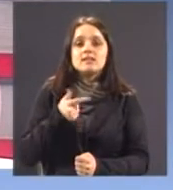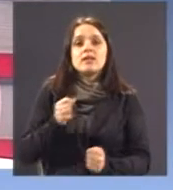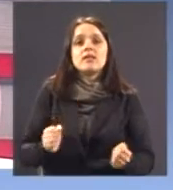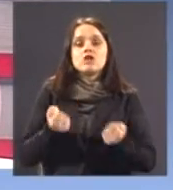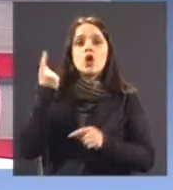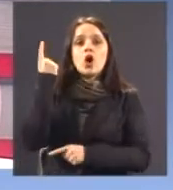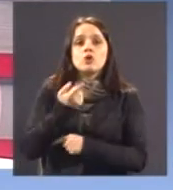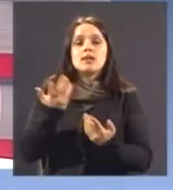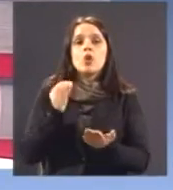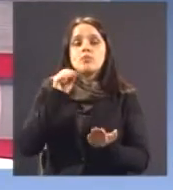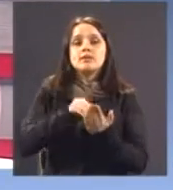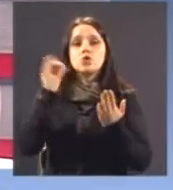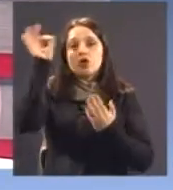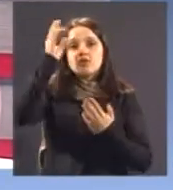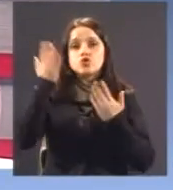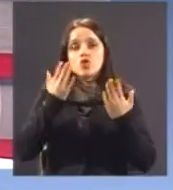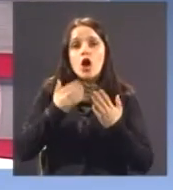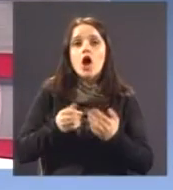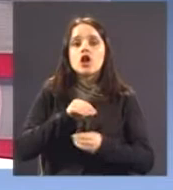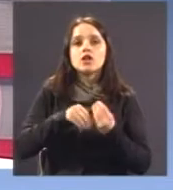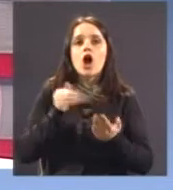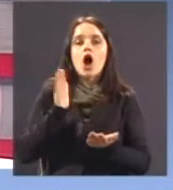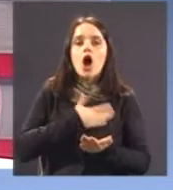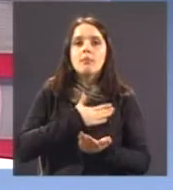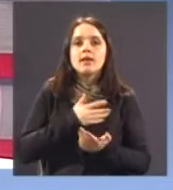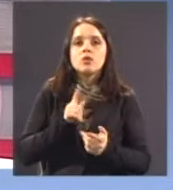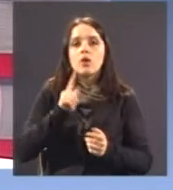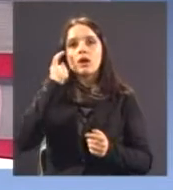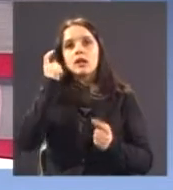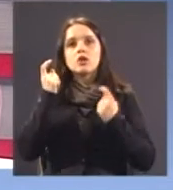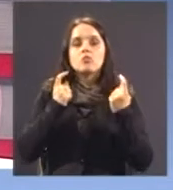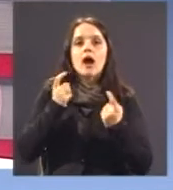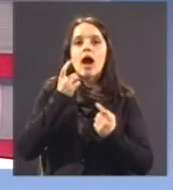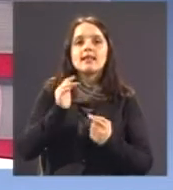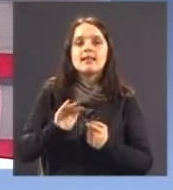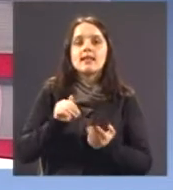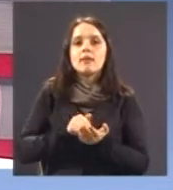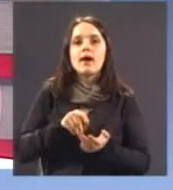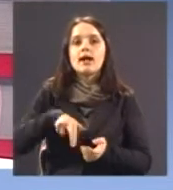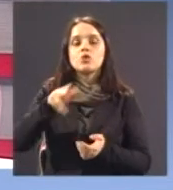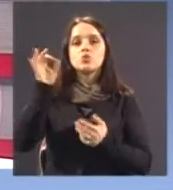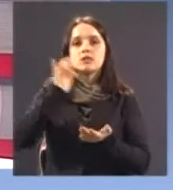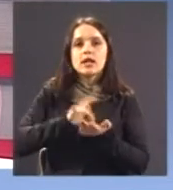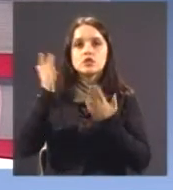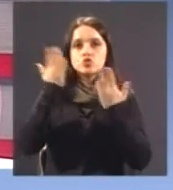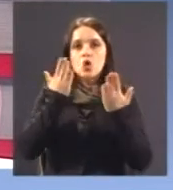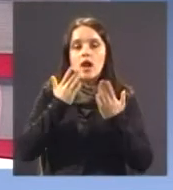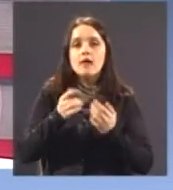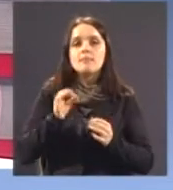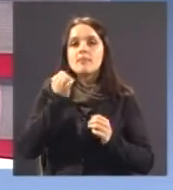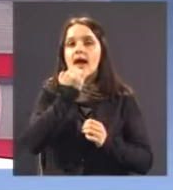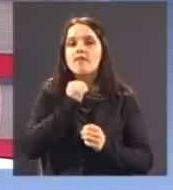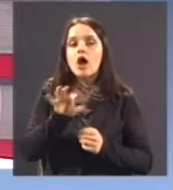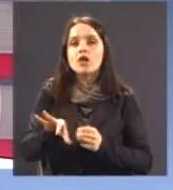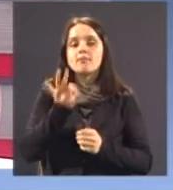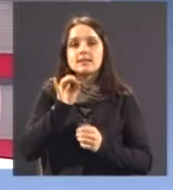u osnovnu školu, roditelji su opet u nedoumici kada dijete treba krenuti u srednju školu. Pravilan odabir srednje škole će